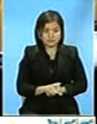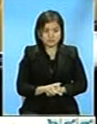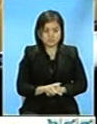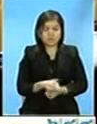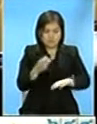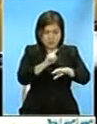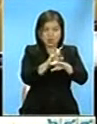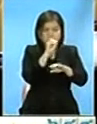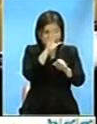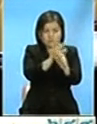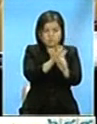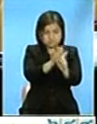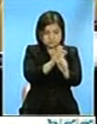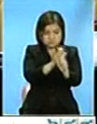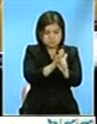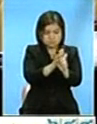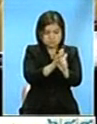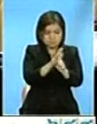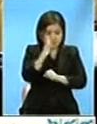ผมว่าพอดีกว่ามั้งฮะ